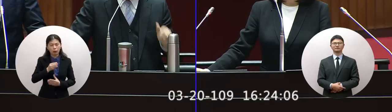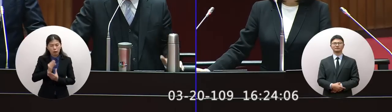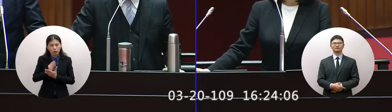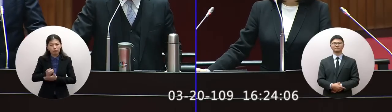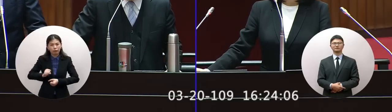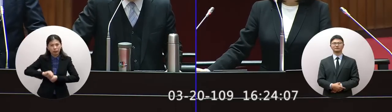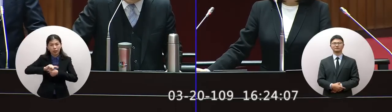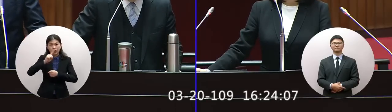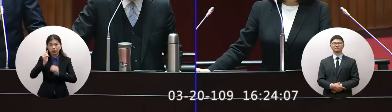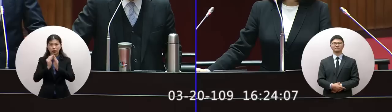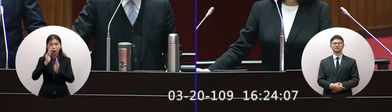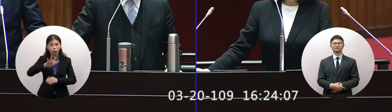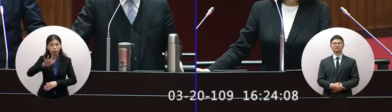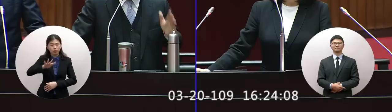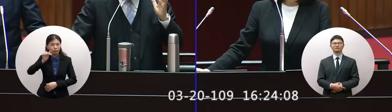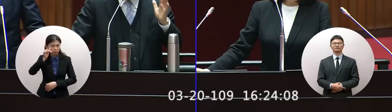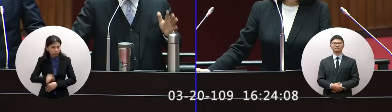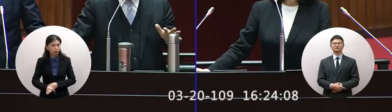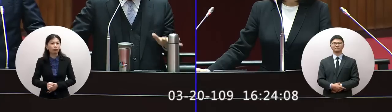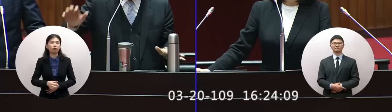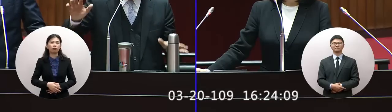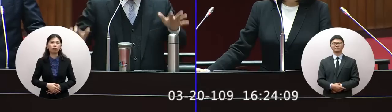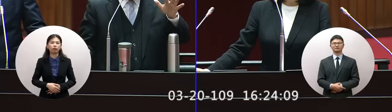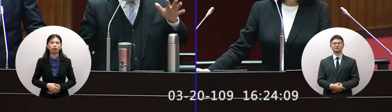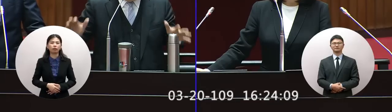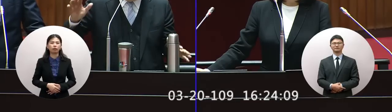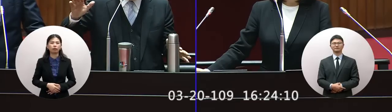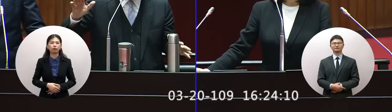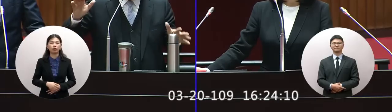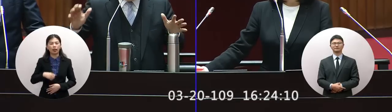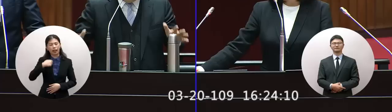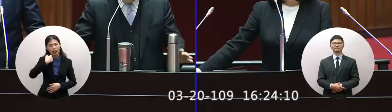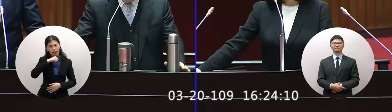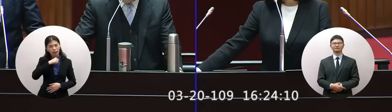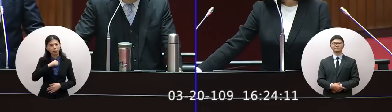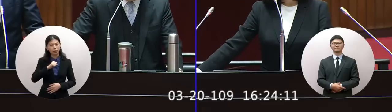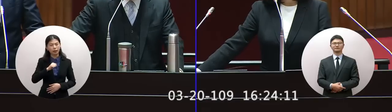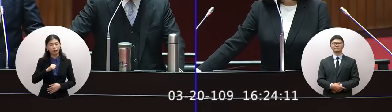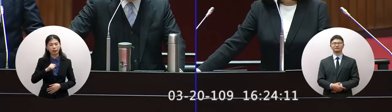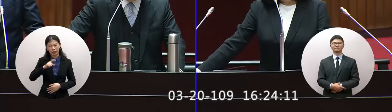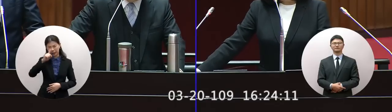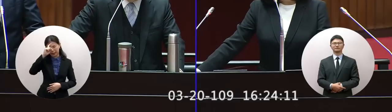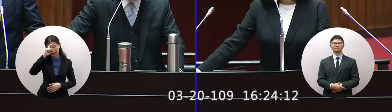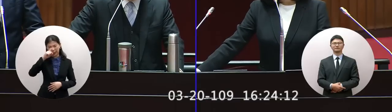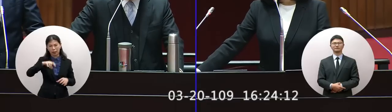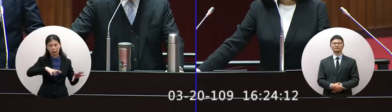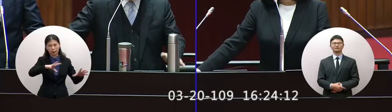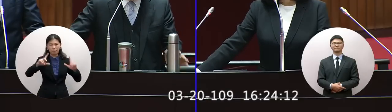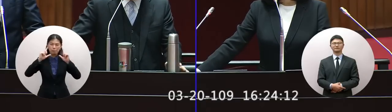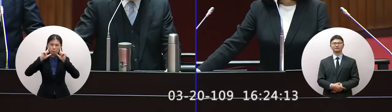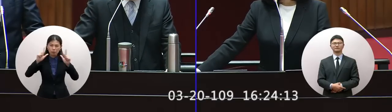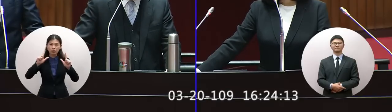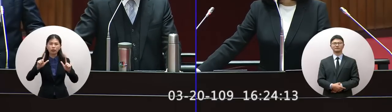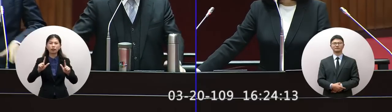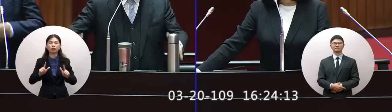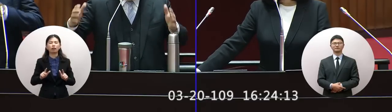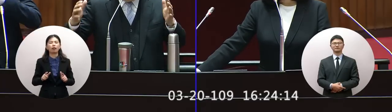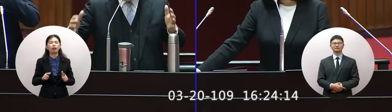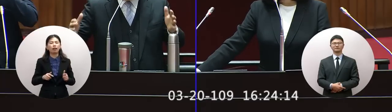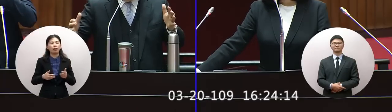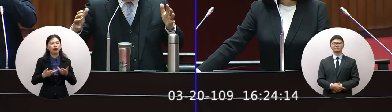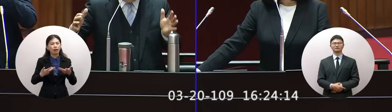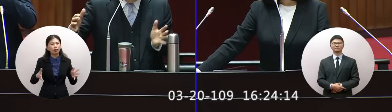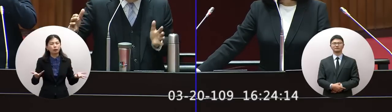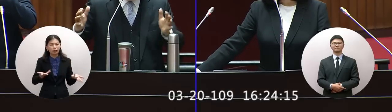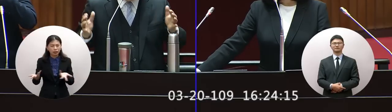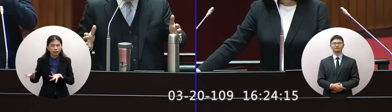资1兆5000亿。所以我们台湾要在世界有一席之地，有很多事情我